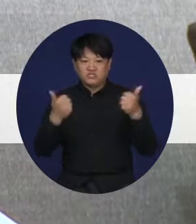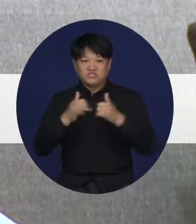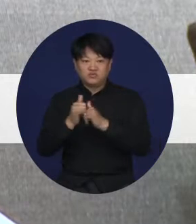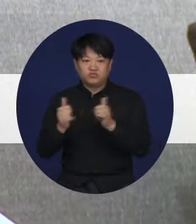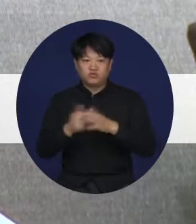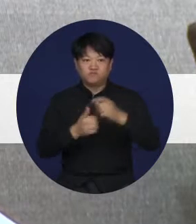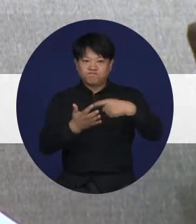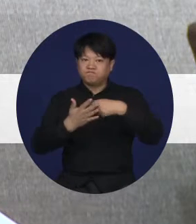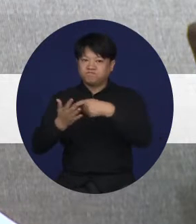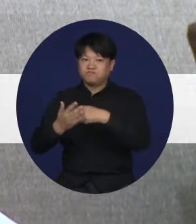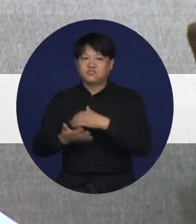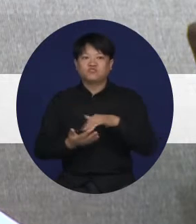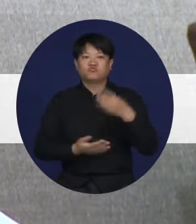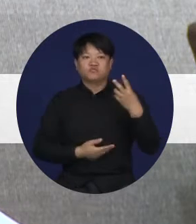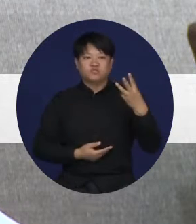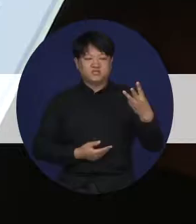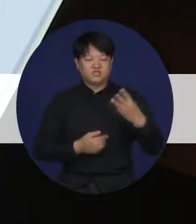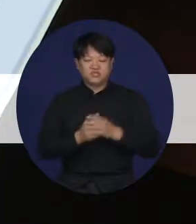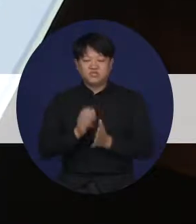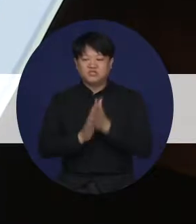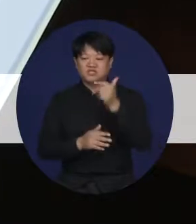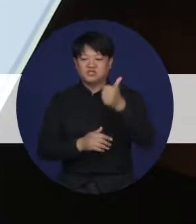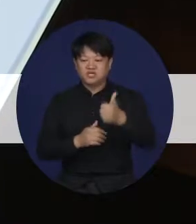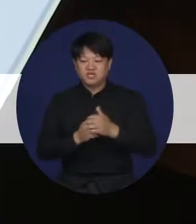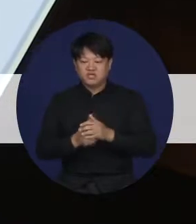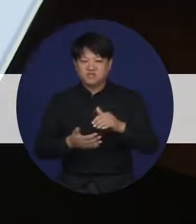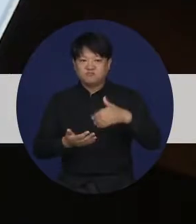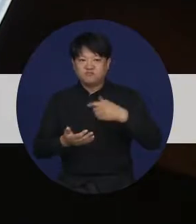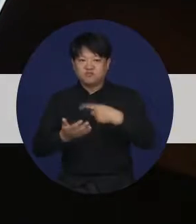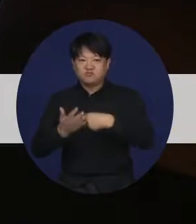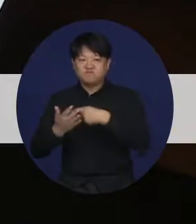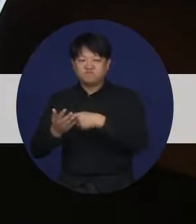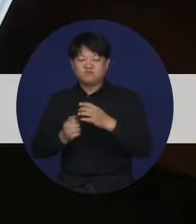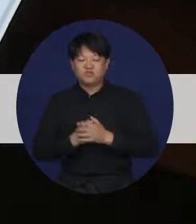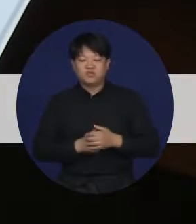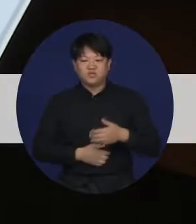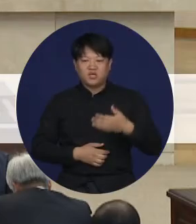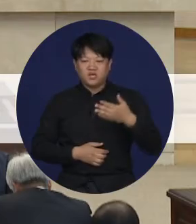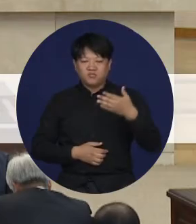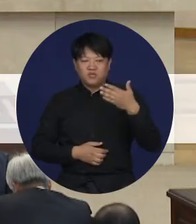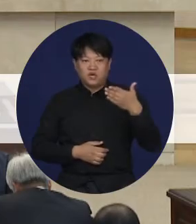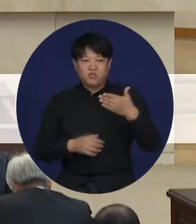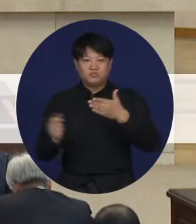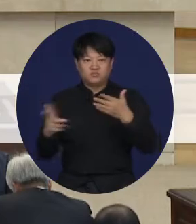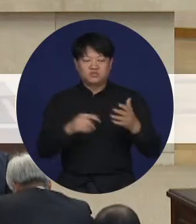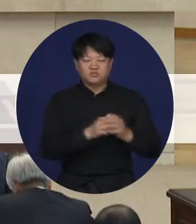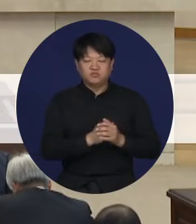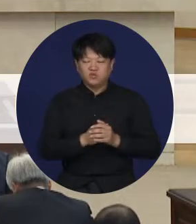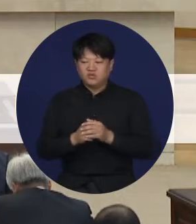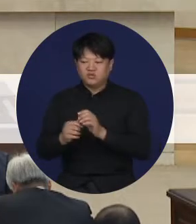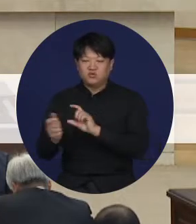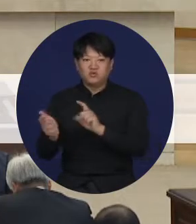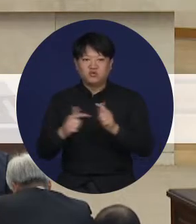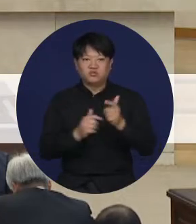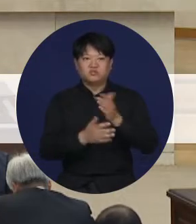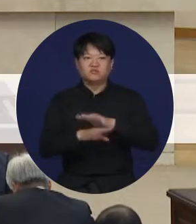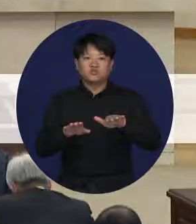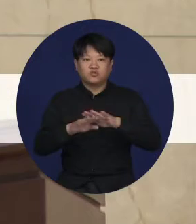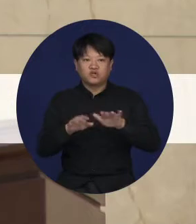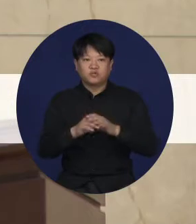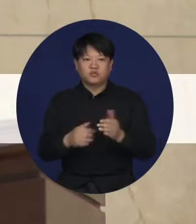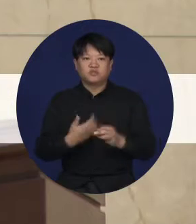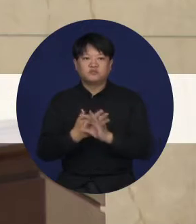보상 조례안 등 위원 발이 조리한 3건 포항시장 제출 조리한 9 건과 동해안 등 14개 커 늘